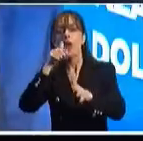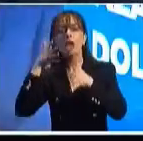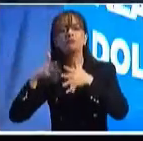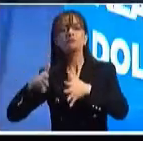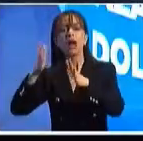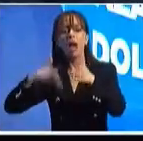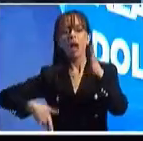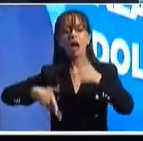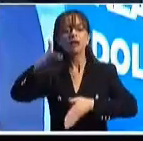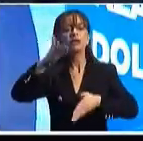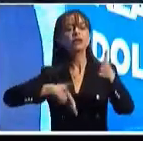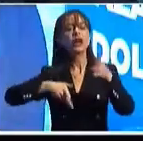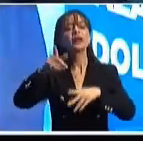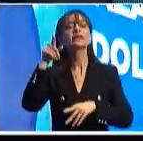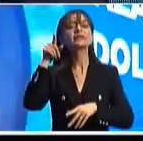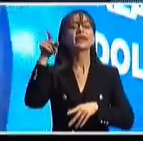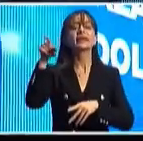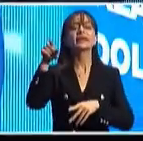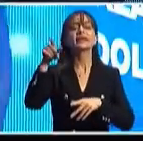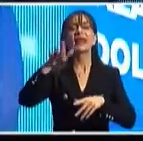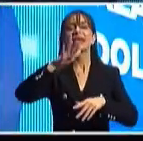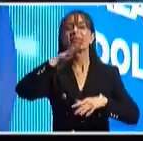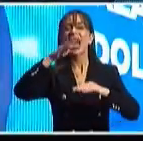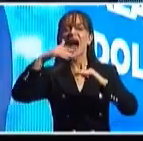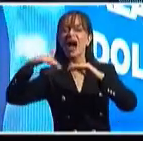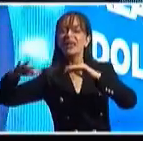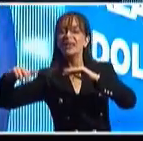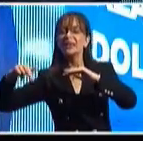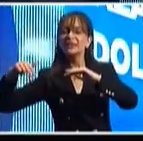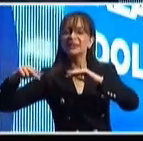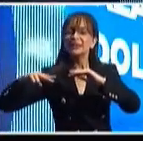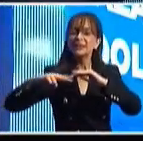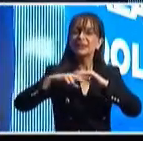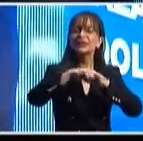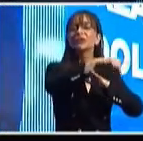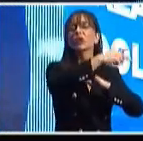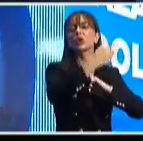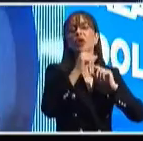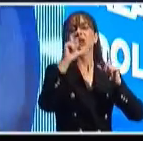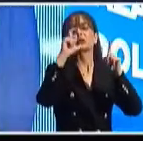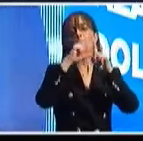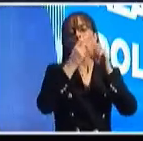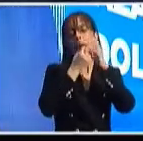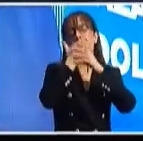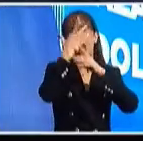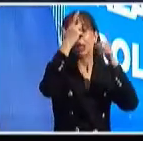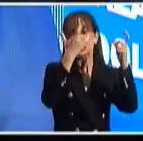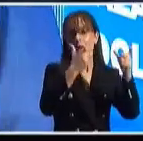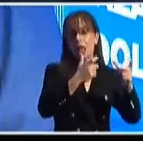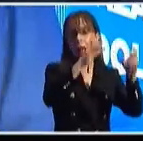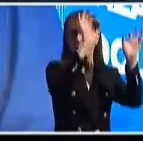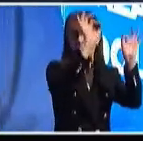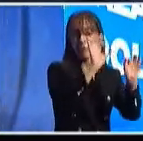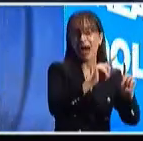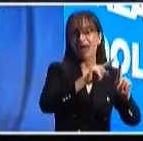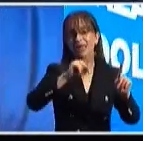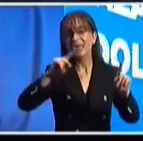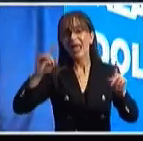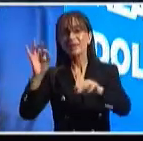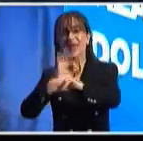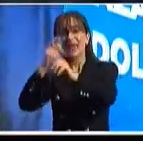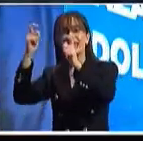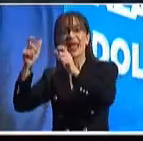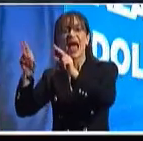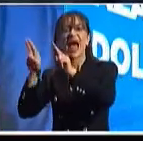yine orada sahil yoluna alternatif Dolmabahçe'den başlayıp Kilyos'a uzanan